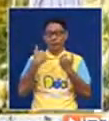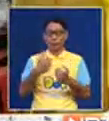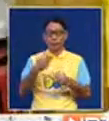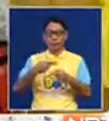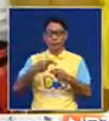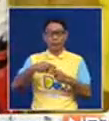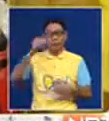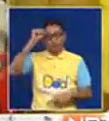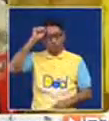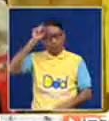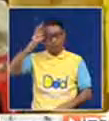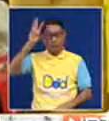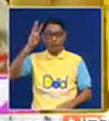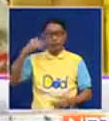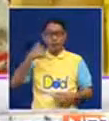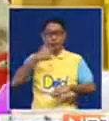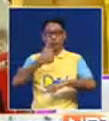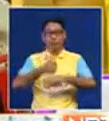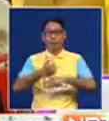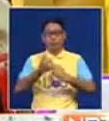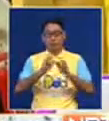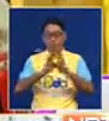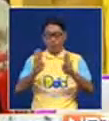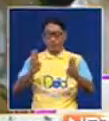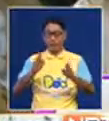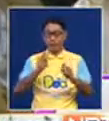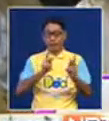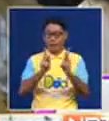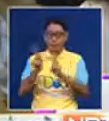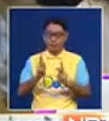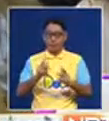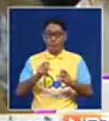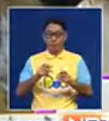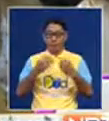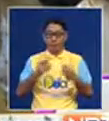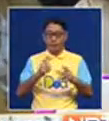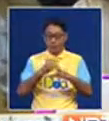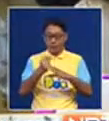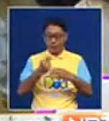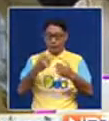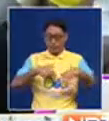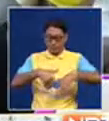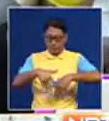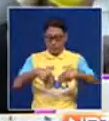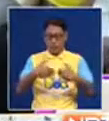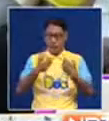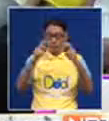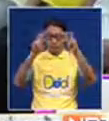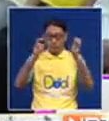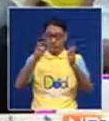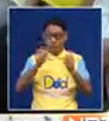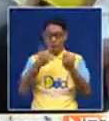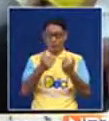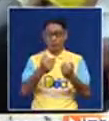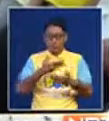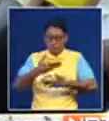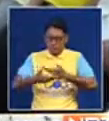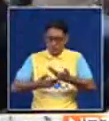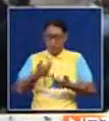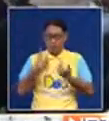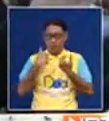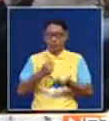าราชการจังหวัดน่านเป็นประธานเปิดกิจกรรมตลาดนัดชุมชนไทยช่วยไทยคนไทยยิ้มได้ภายใต้ชื่องานโอท็อปตลาดนัดชุมชน